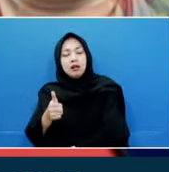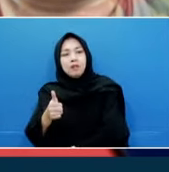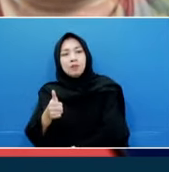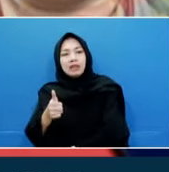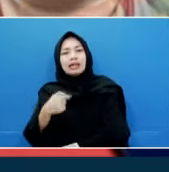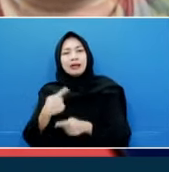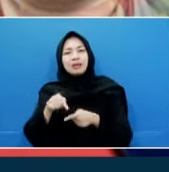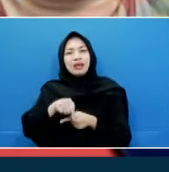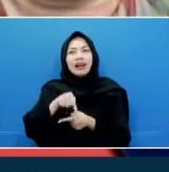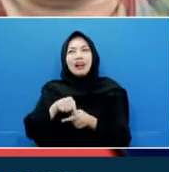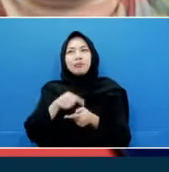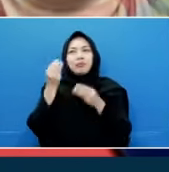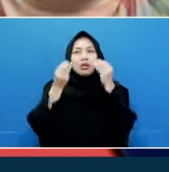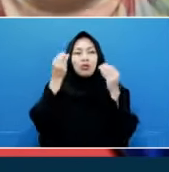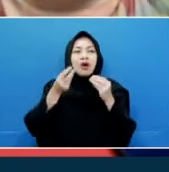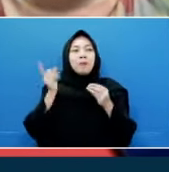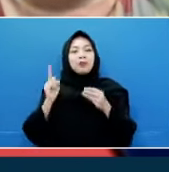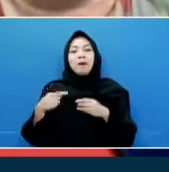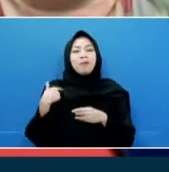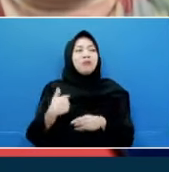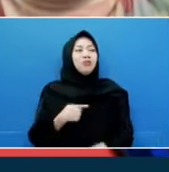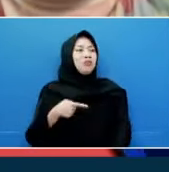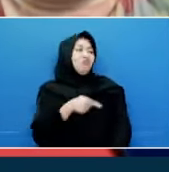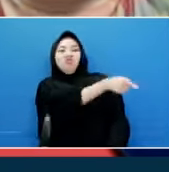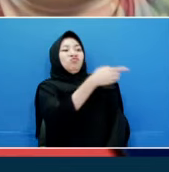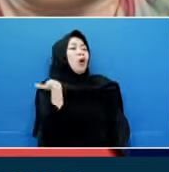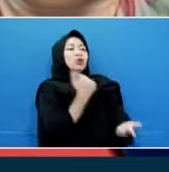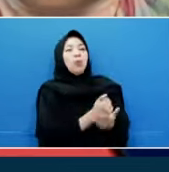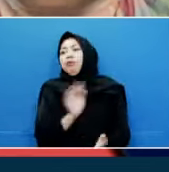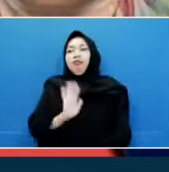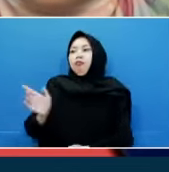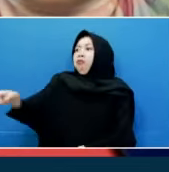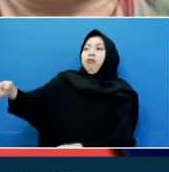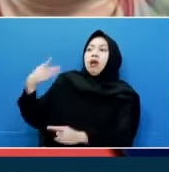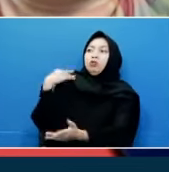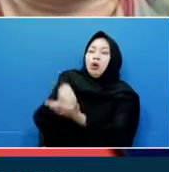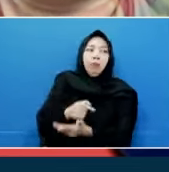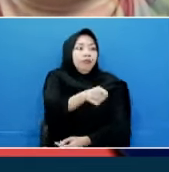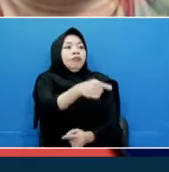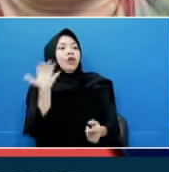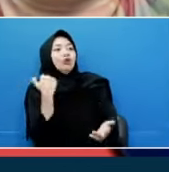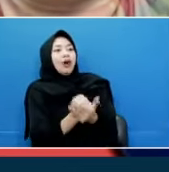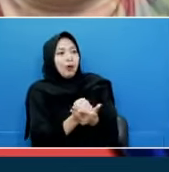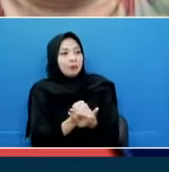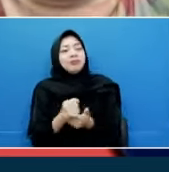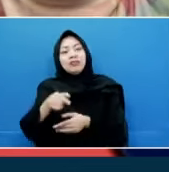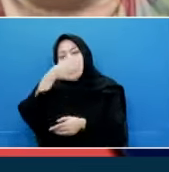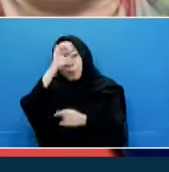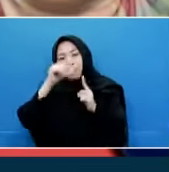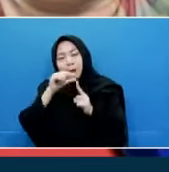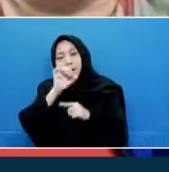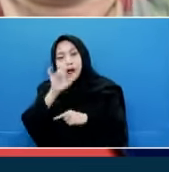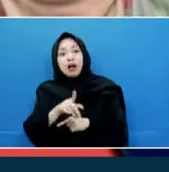dilematis ya Ada saling m lempar kewenangan ya satu sisi bawasu tidak punya kewenangan di sisiin sat menyatakan ya kalau sudah